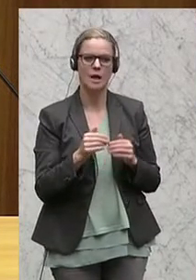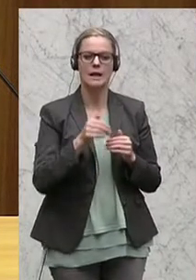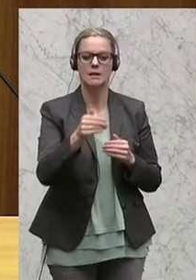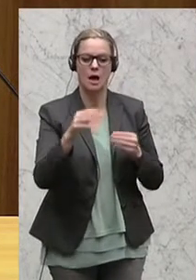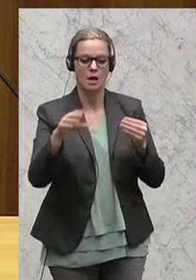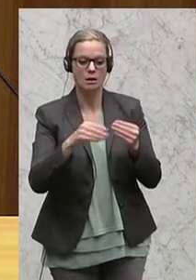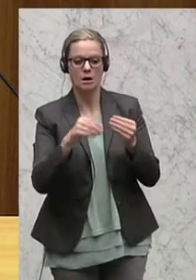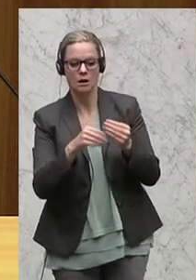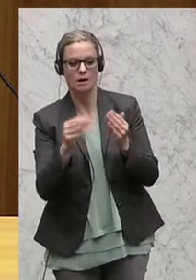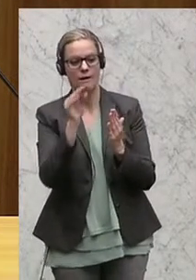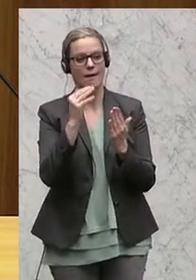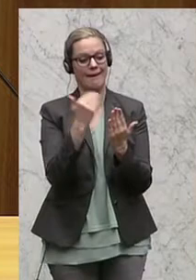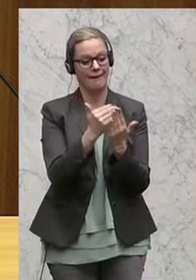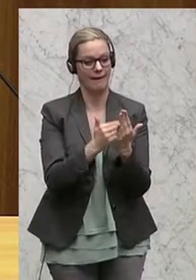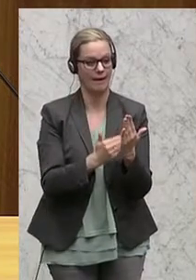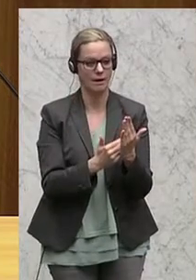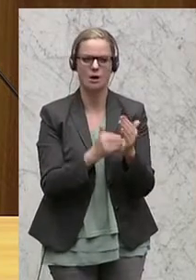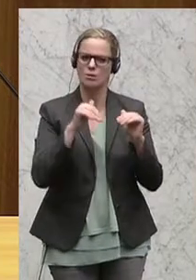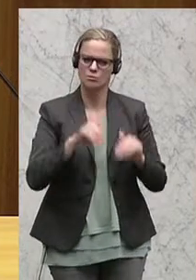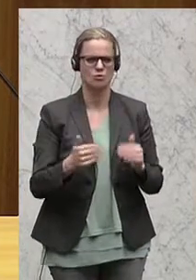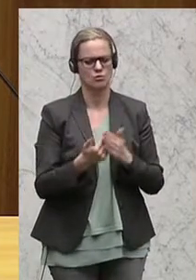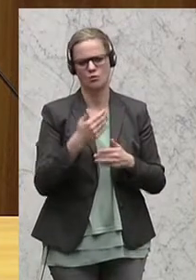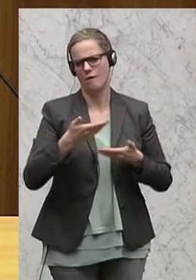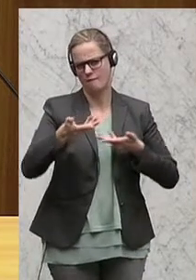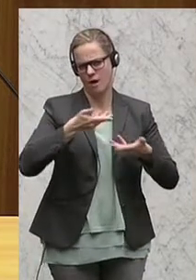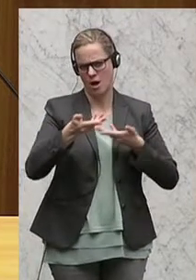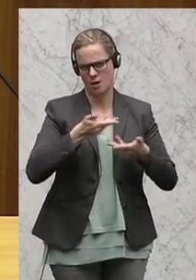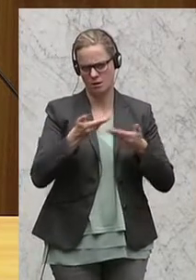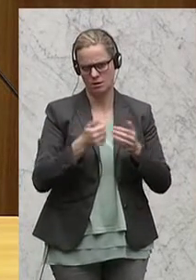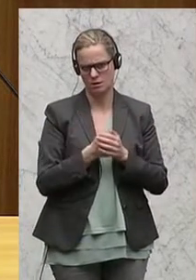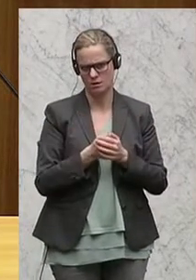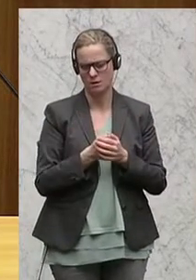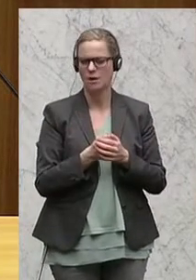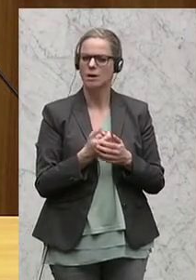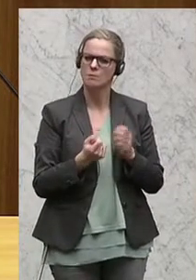Regelungen herauszuverhandeln. Anderenfalls es seitens